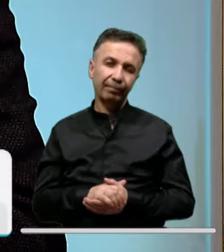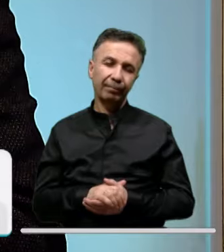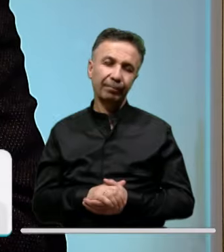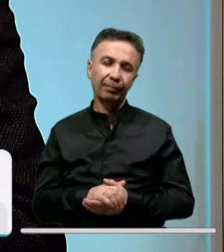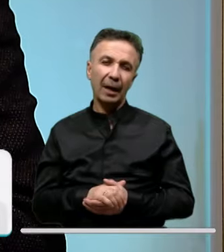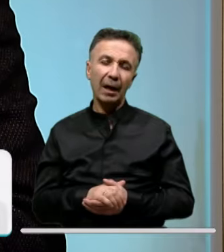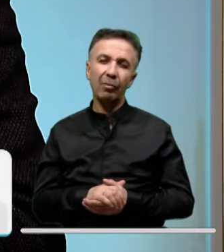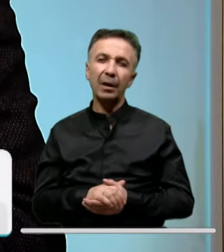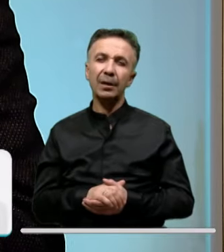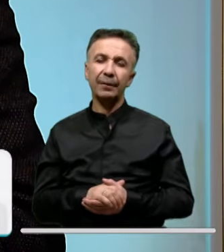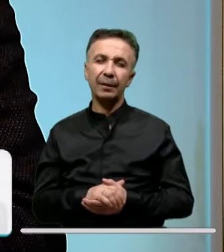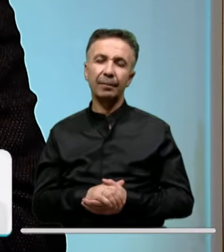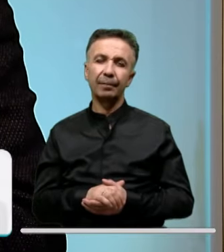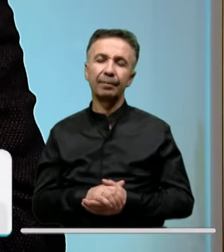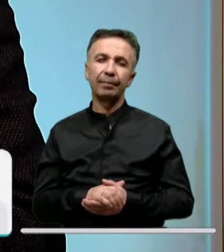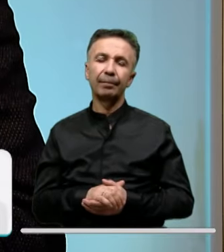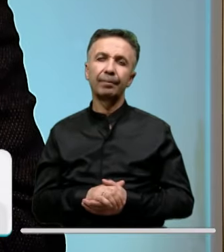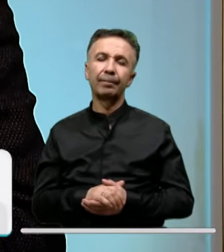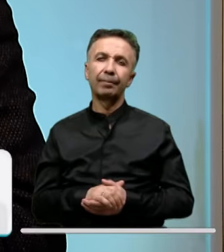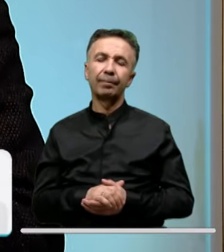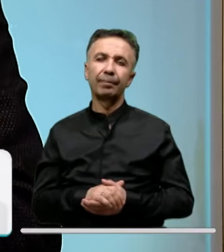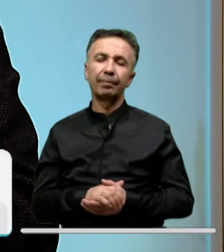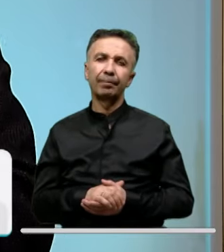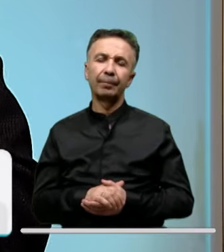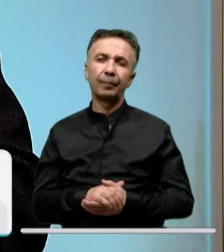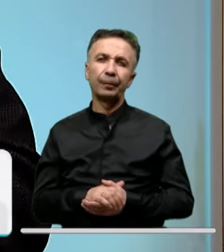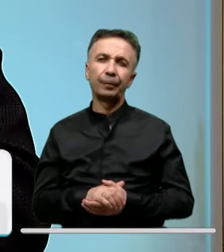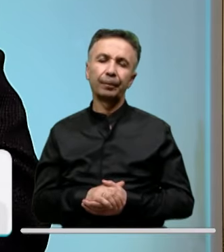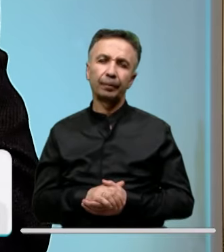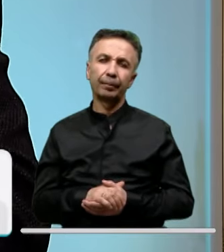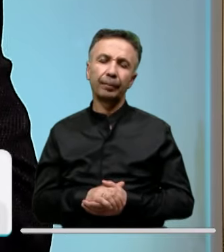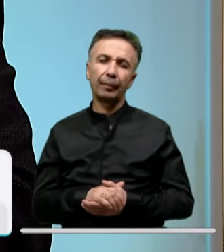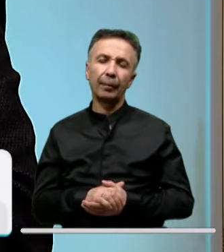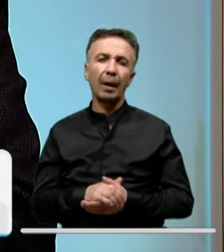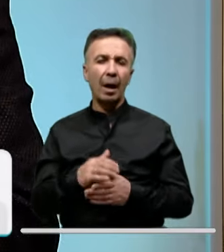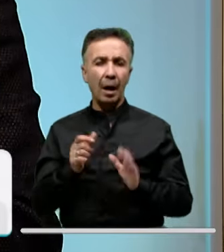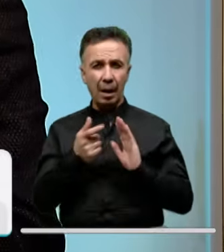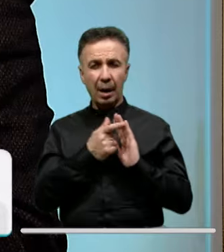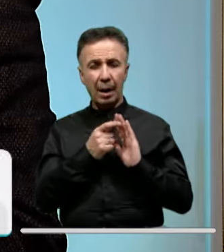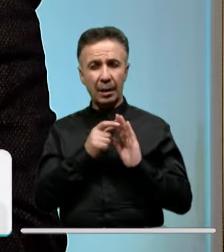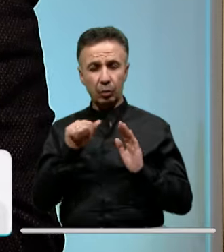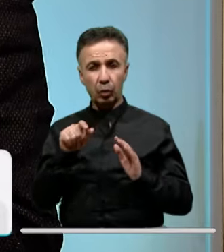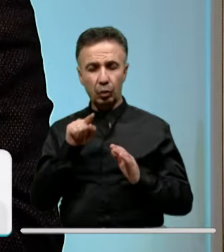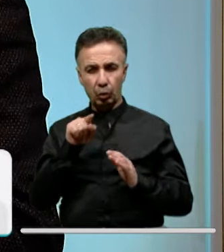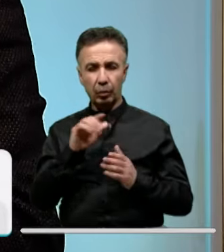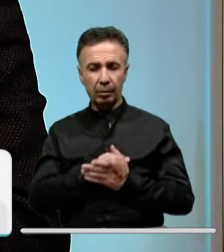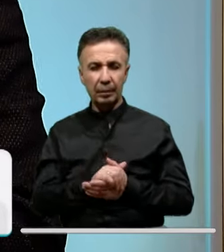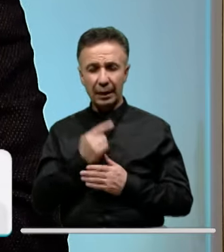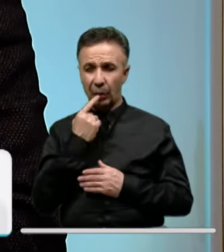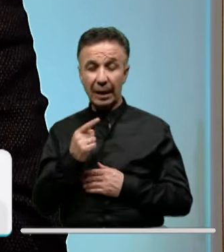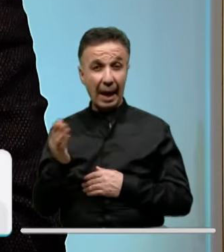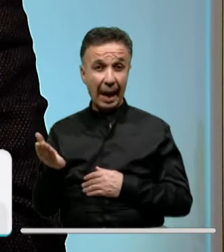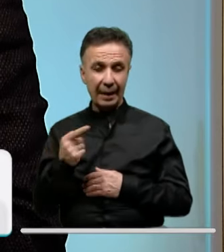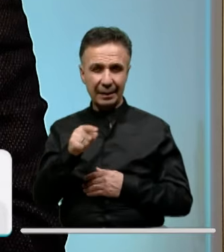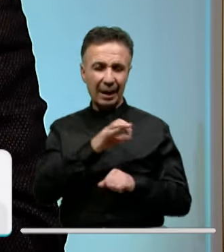مِنْكُمْ مَرِيضًا diyor. اَوْ عَلَى سَفَرٍ فَعِدَّتُمْ مِنْ اَيَّامِ الْاُخَرِ Ayetin aynen şeyi bu, mesajı bu. Diyor ki eğer